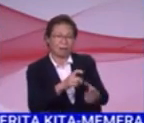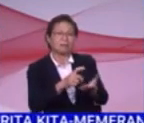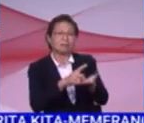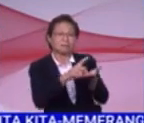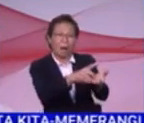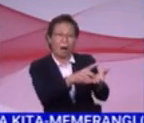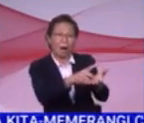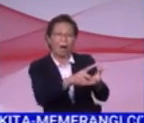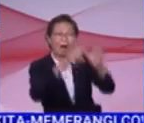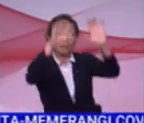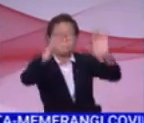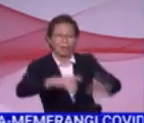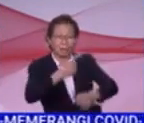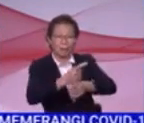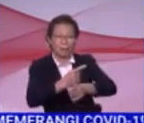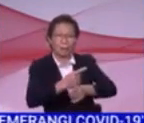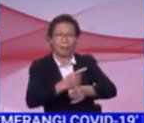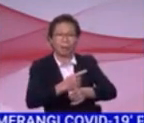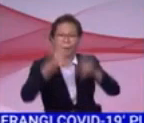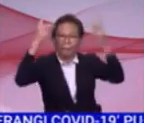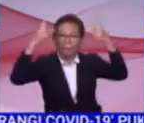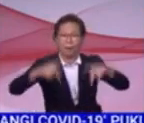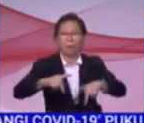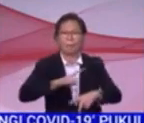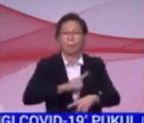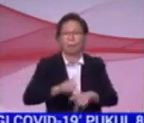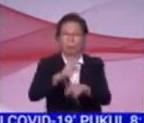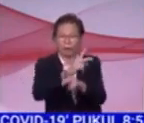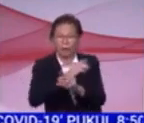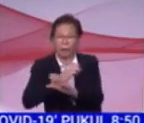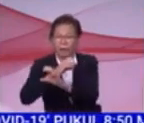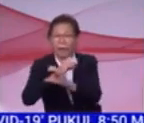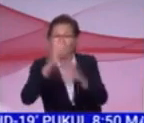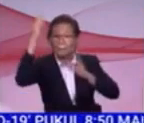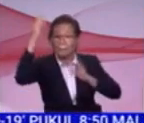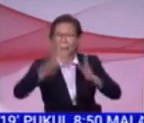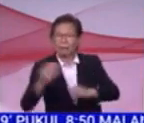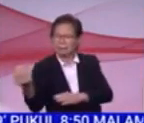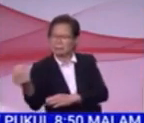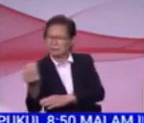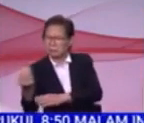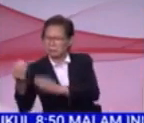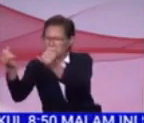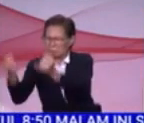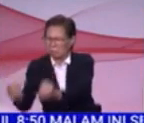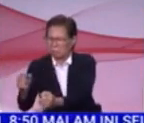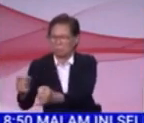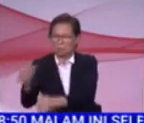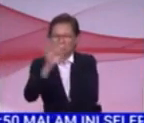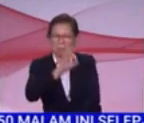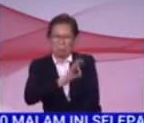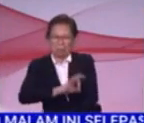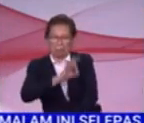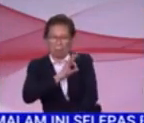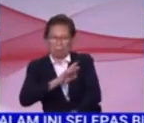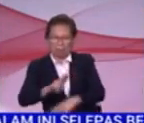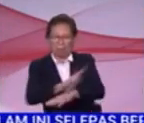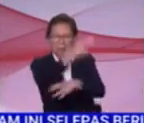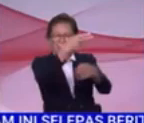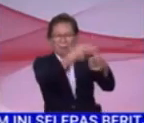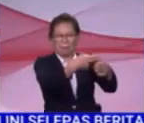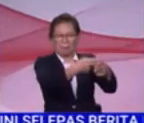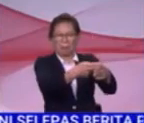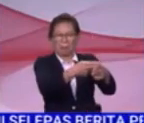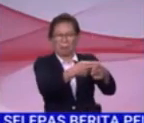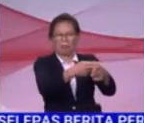nyuruh presiden muslim macam lishu giveaway John terdapat segelintir individu yang mengawali keuntungan dengan menggunakan